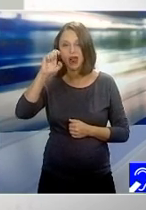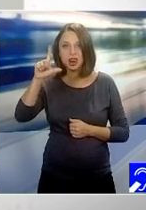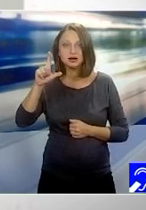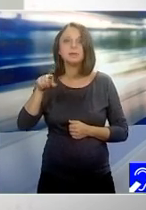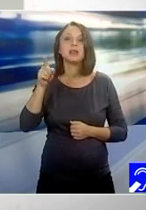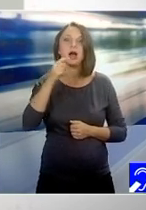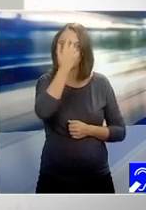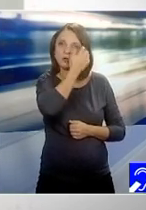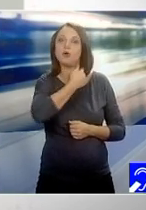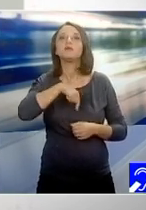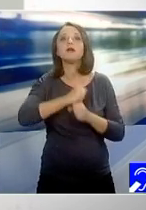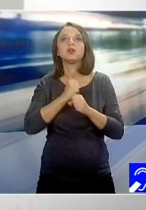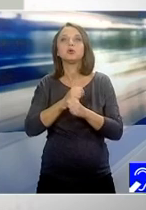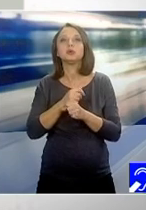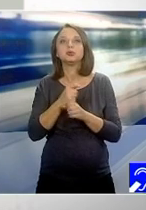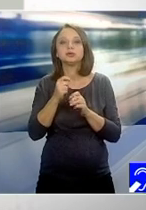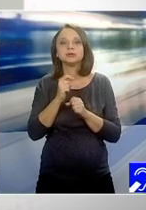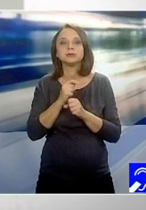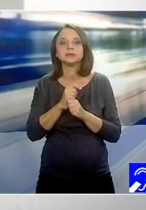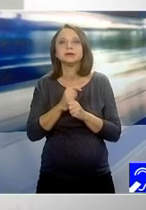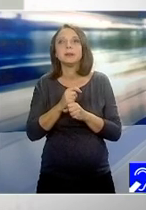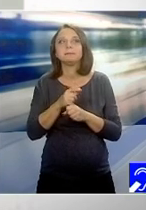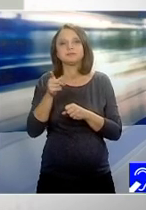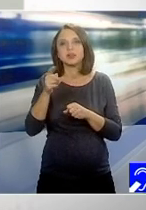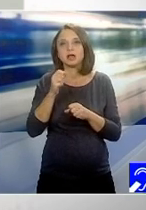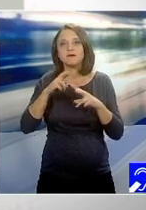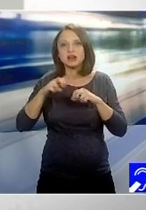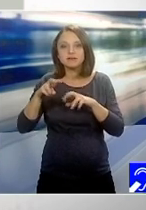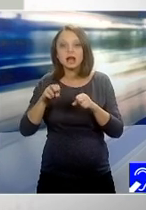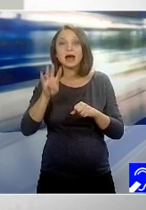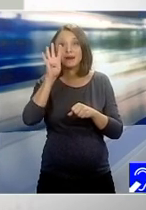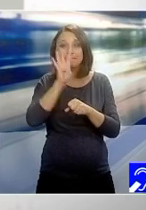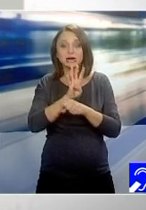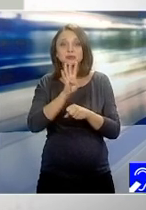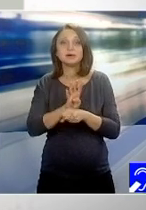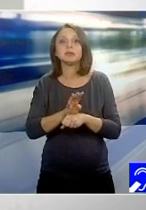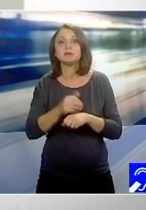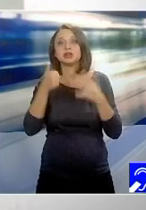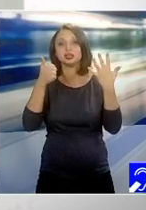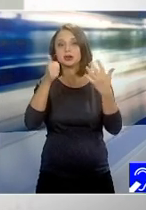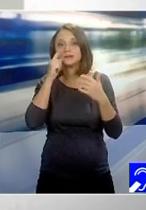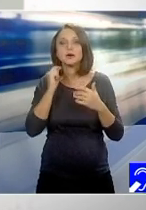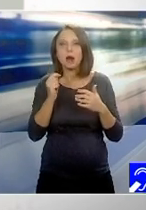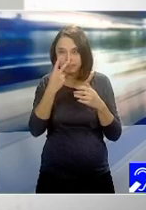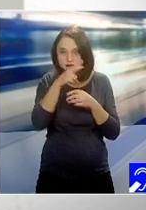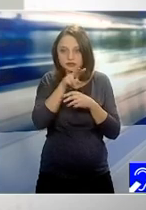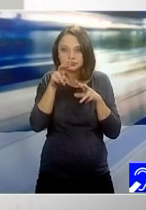noi, am stat 4 săptămâni cu 6 oameni, am constatat o pagubă de 5